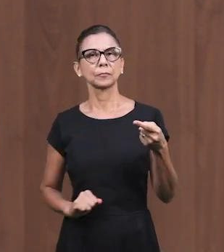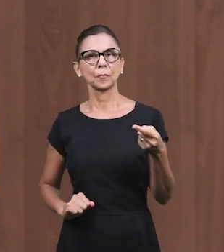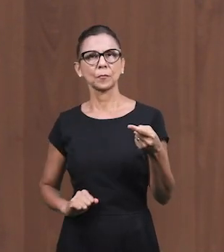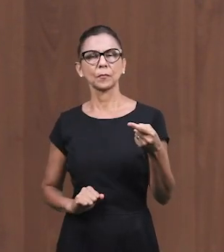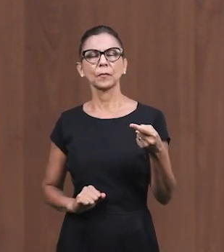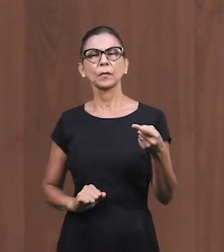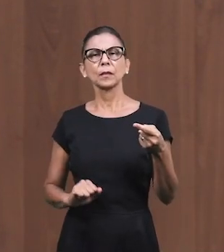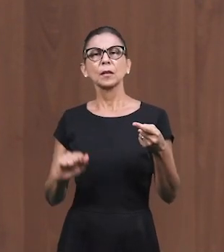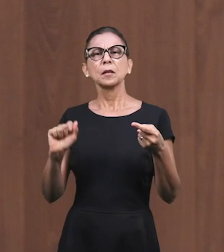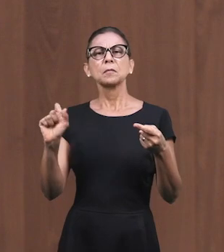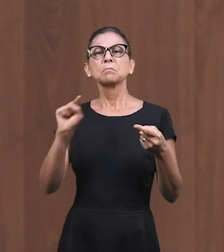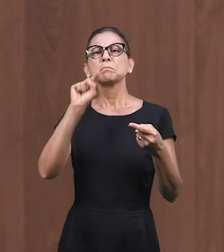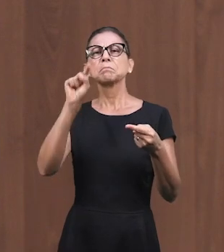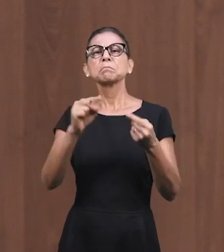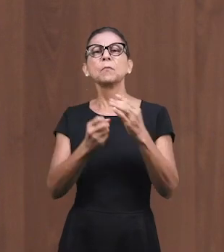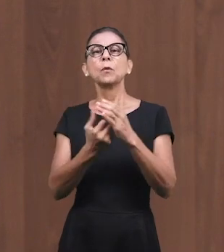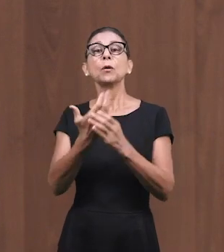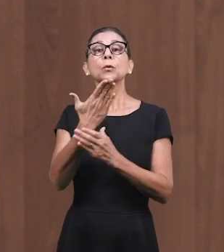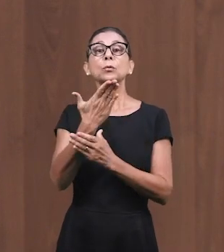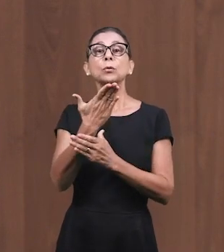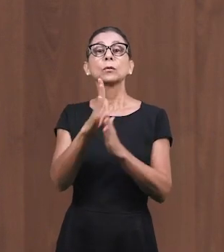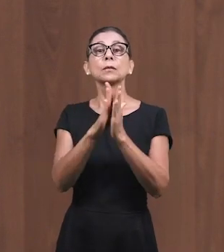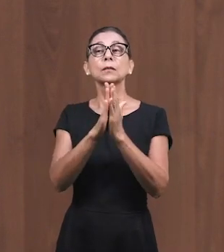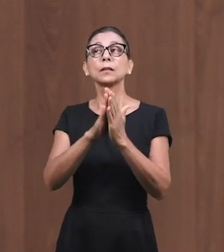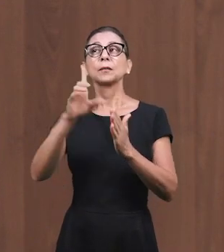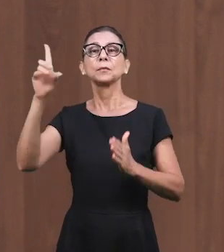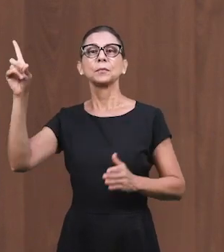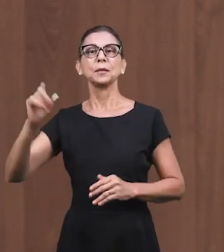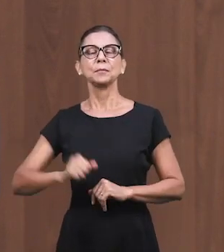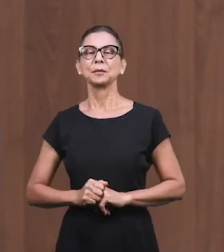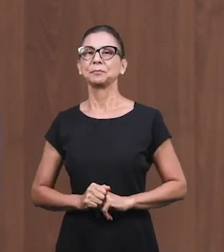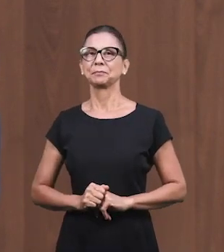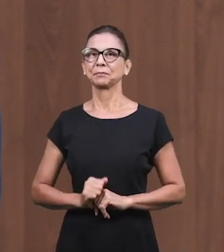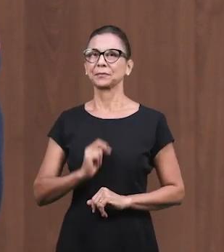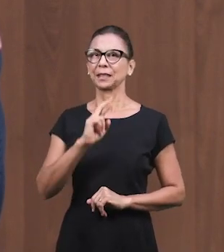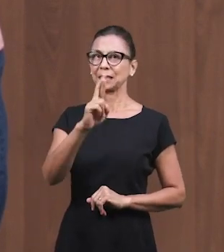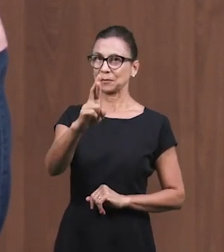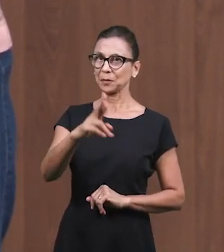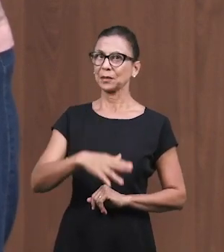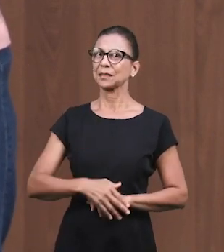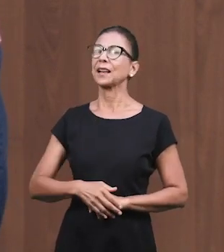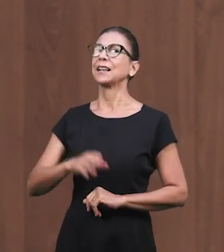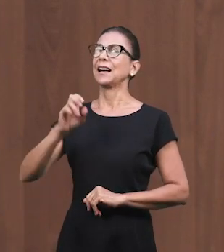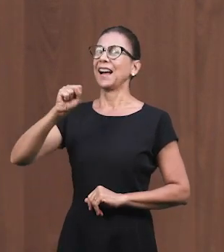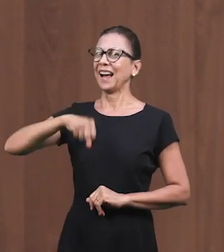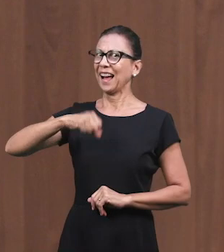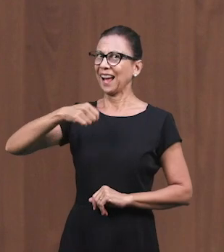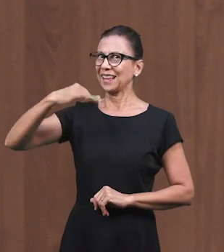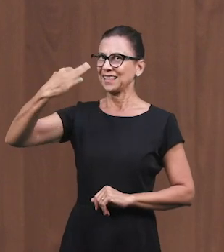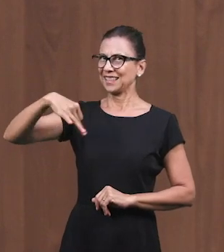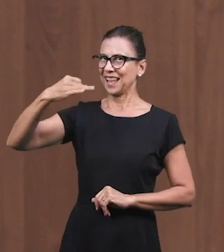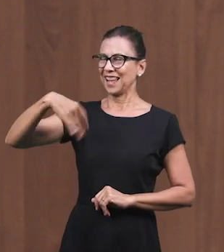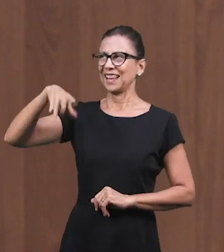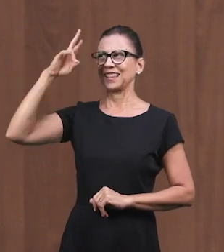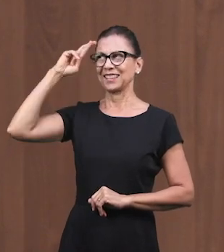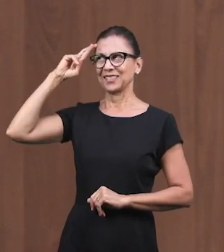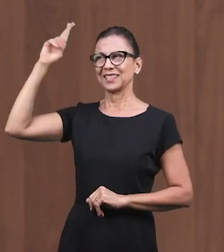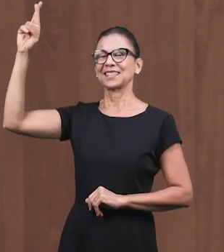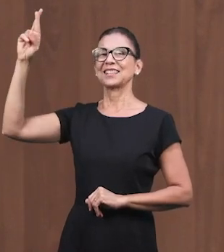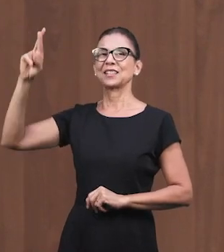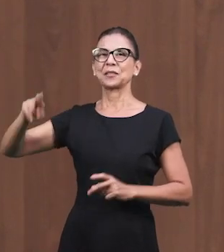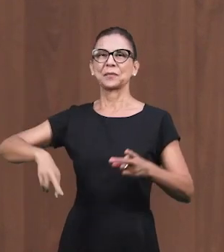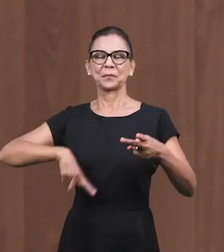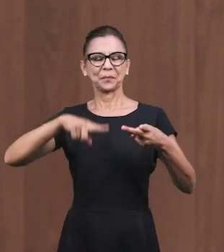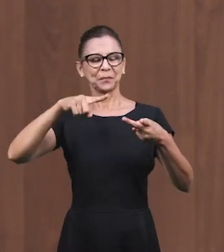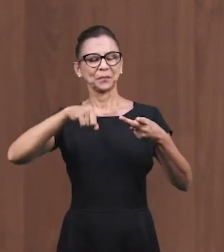quel est l'auteur, qui est l'auteur de la parole de Dieu? Oui, c'est le Seigneur. L'auteur de la Bible, c'est le